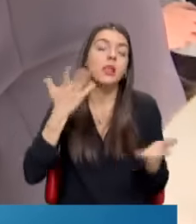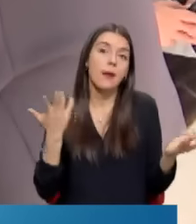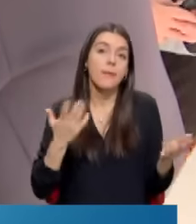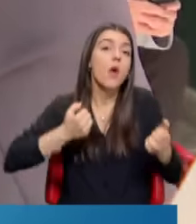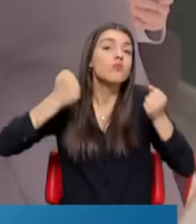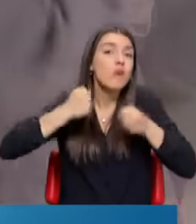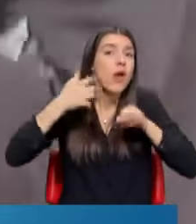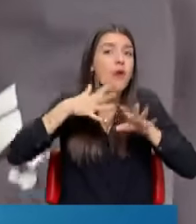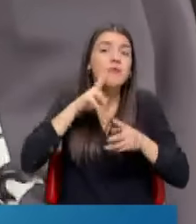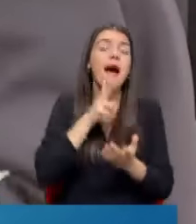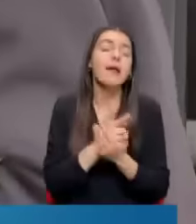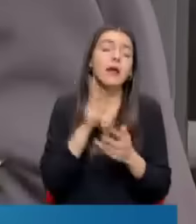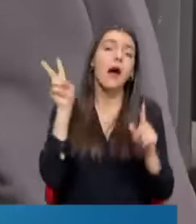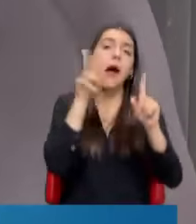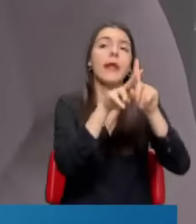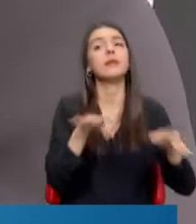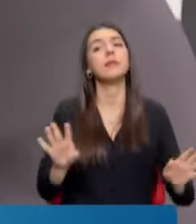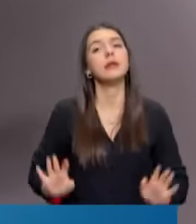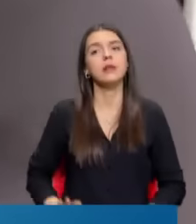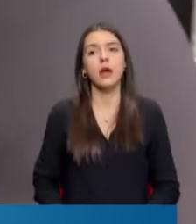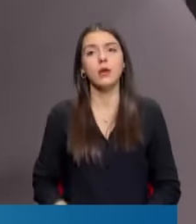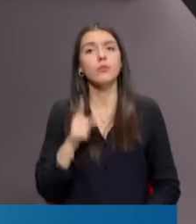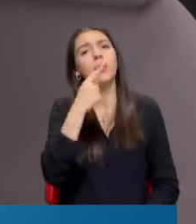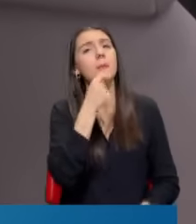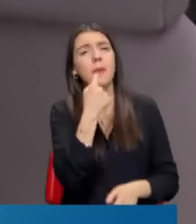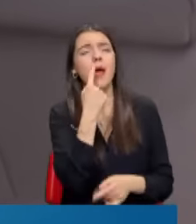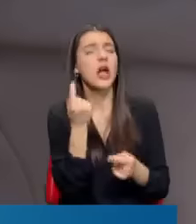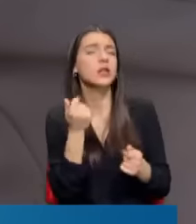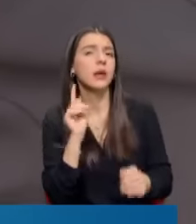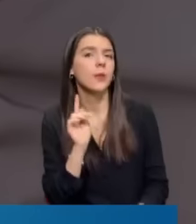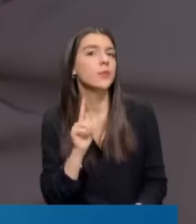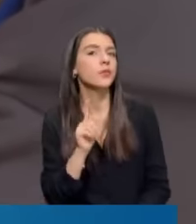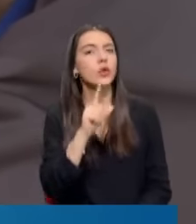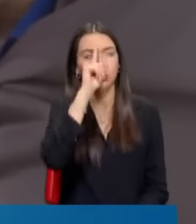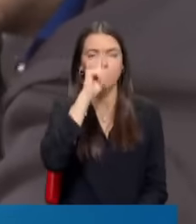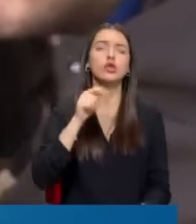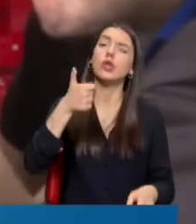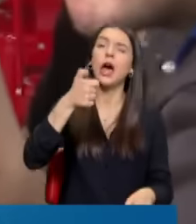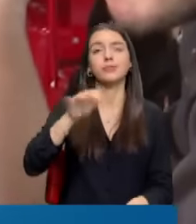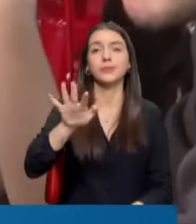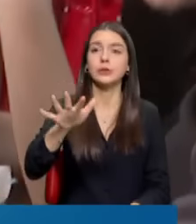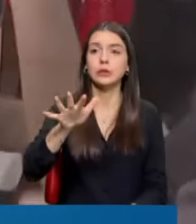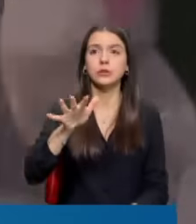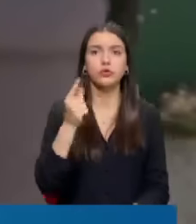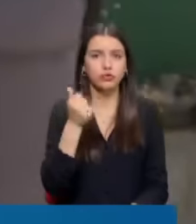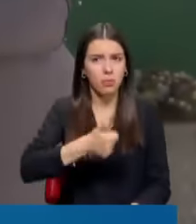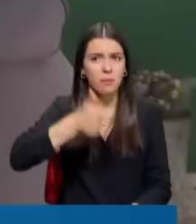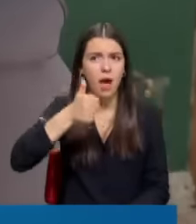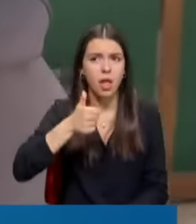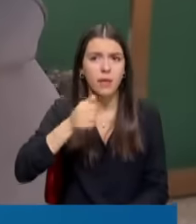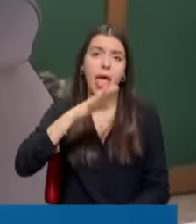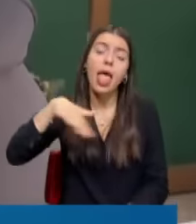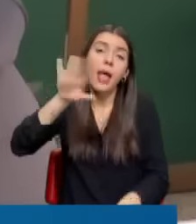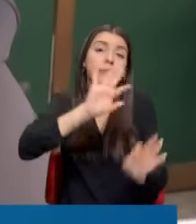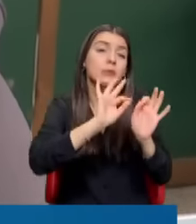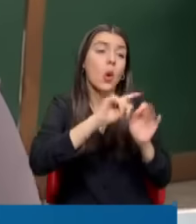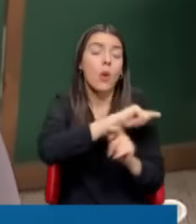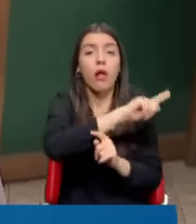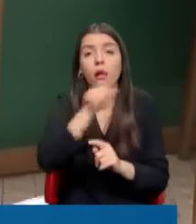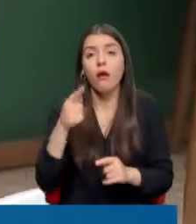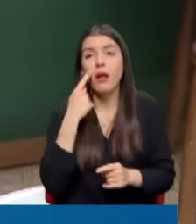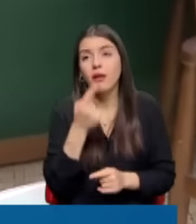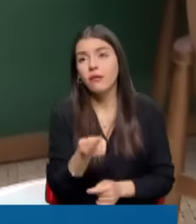kararına katılmadılar. Ne kadardı bu makarna? 160. Nasıl bir rakam, fahiş mi? Çoğu yerde öyle. Ya tabii piyasa böyle ama